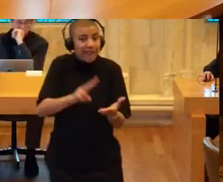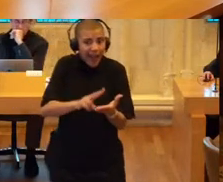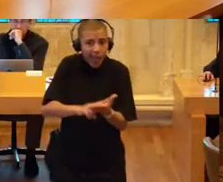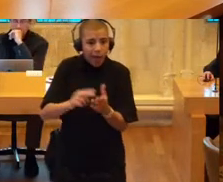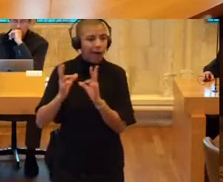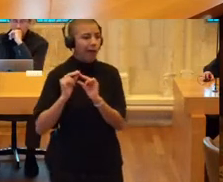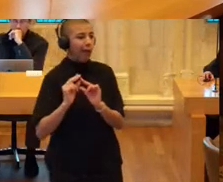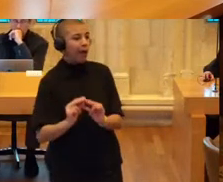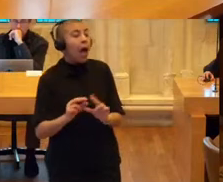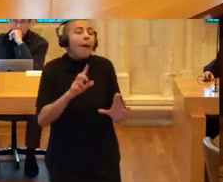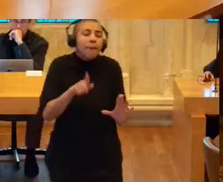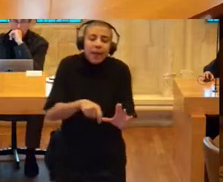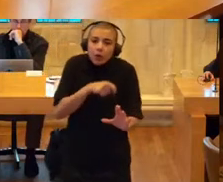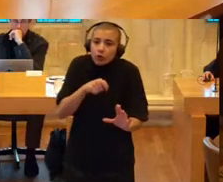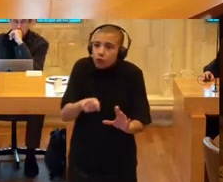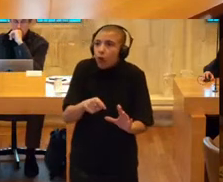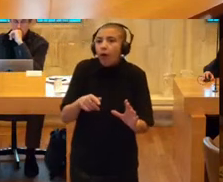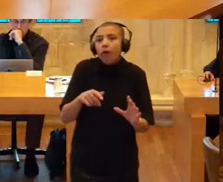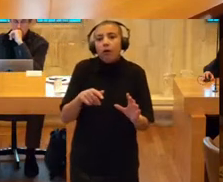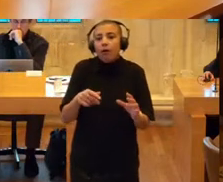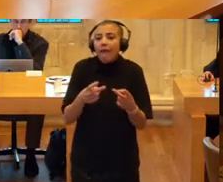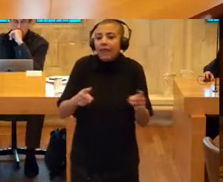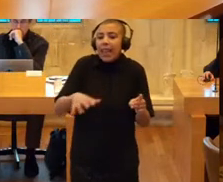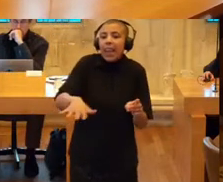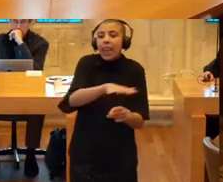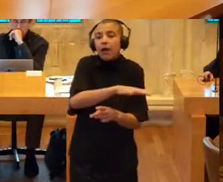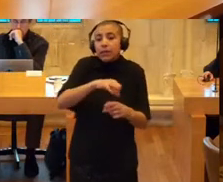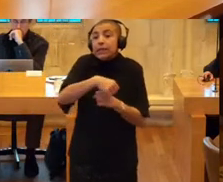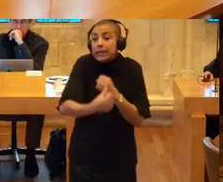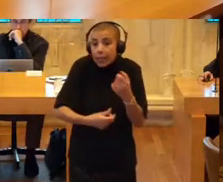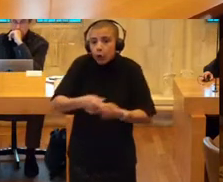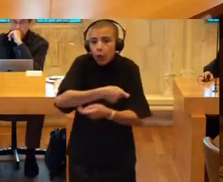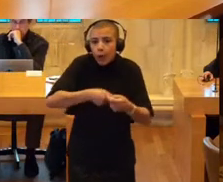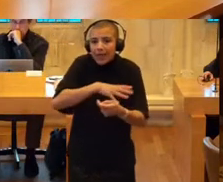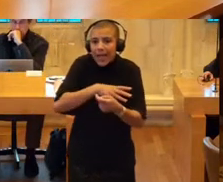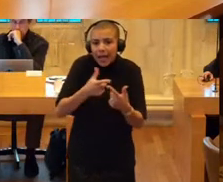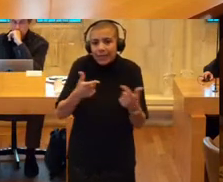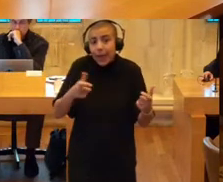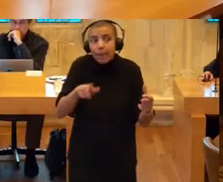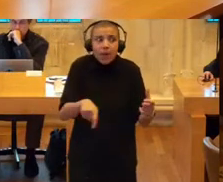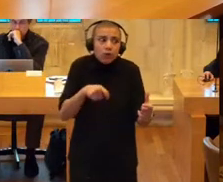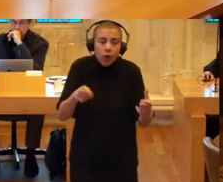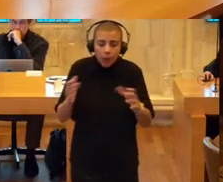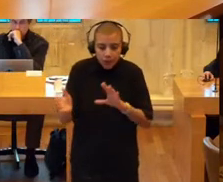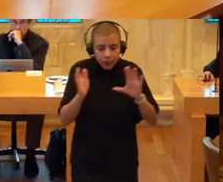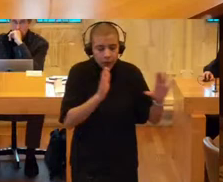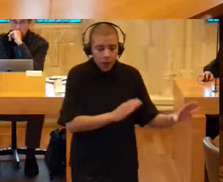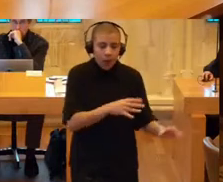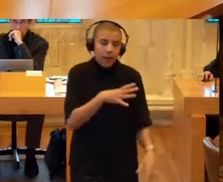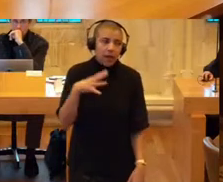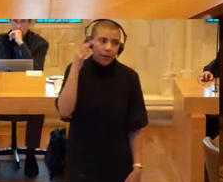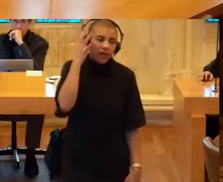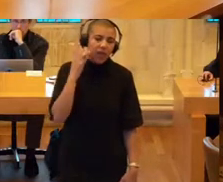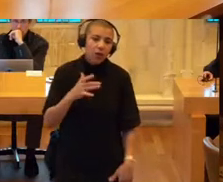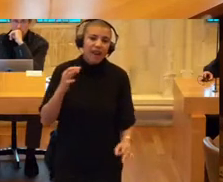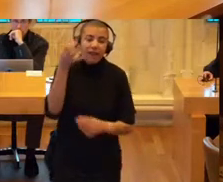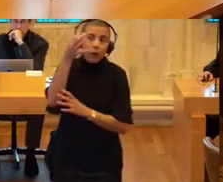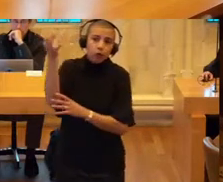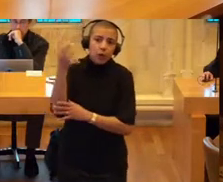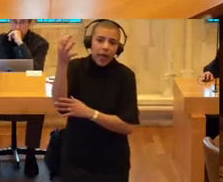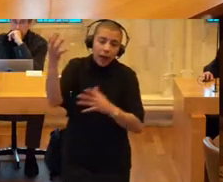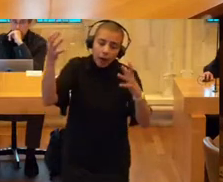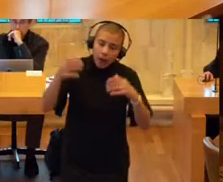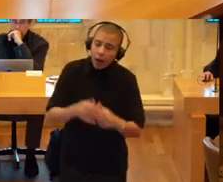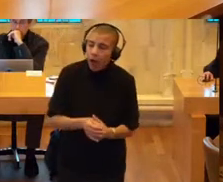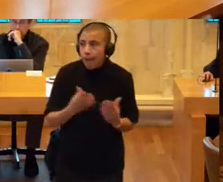de commerce offert, etc. Bon, alors, sur le nucléaire, Madame Ovnanian, évidemment, C'est dommage, notre collègue Dominique Goud ne pourrait pas être là